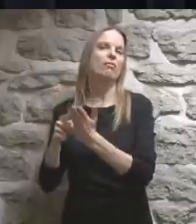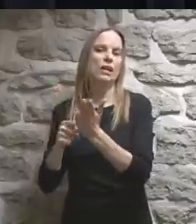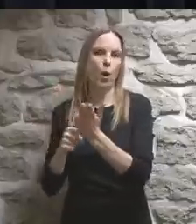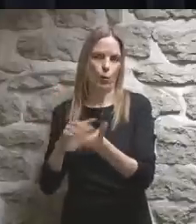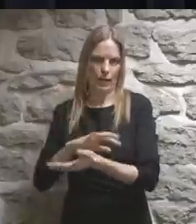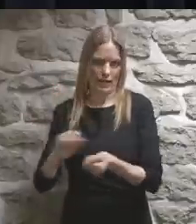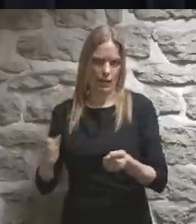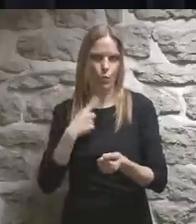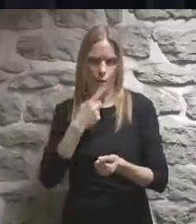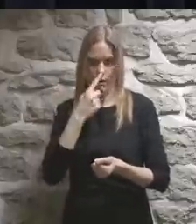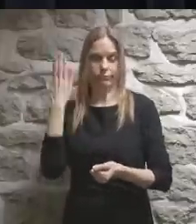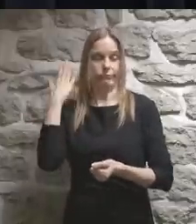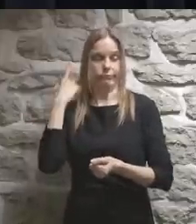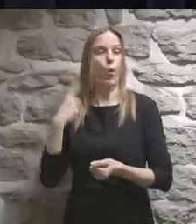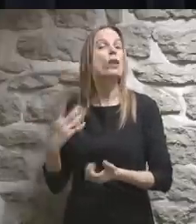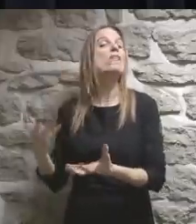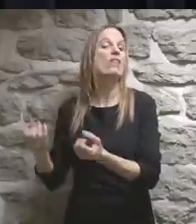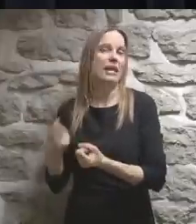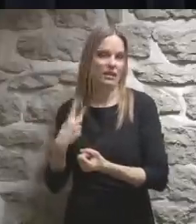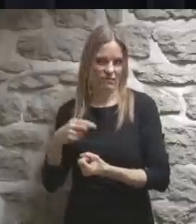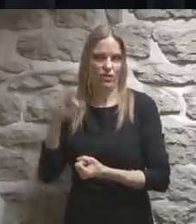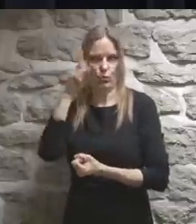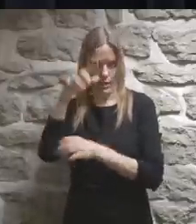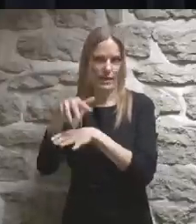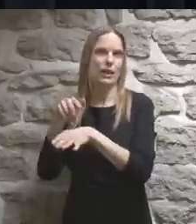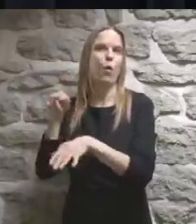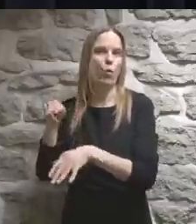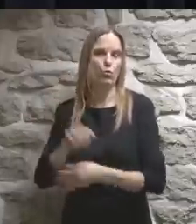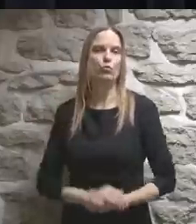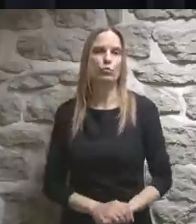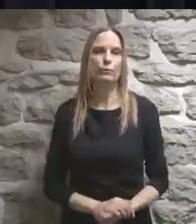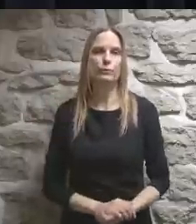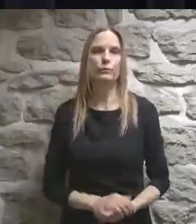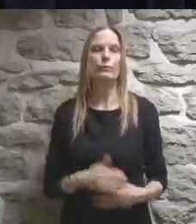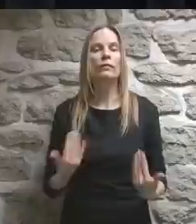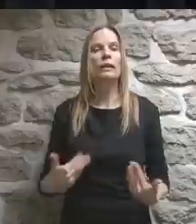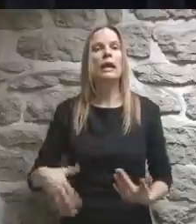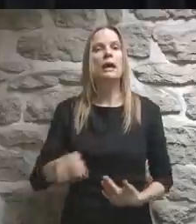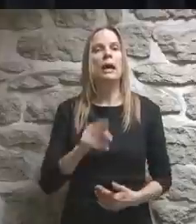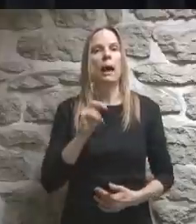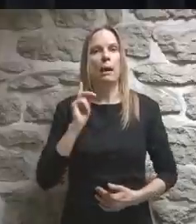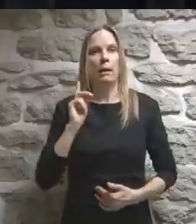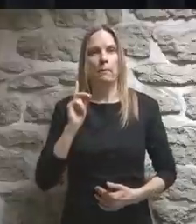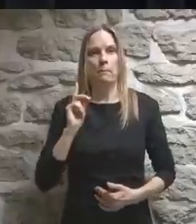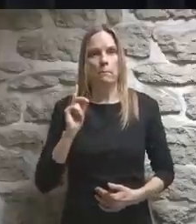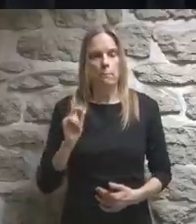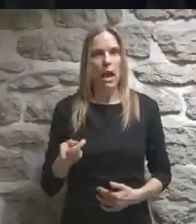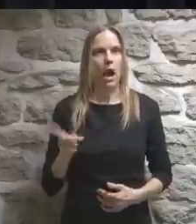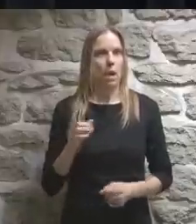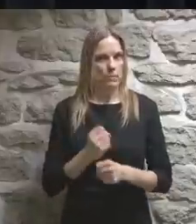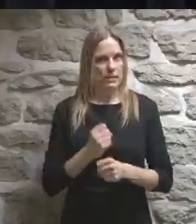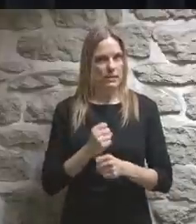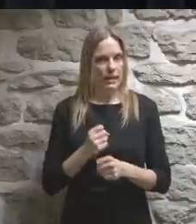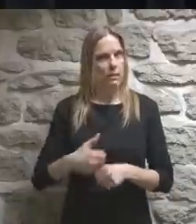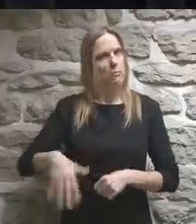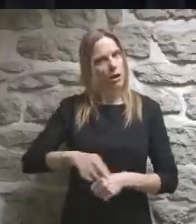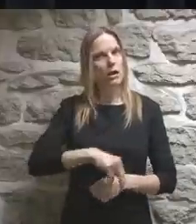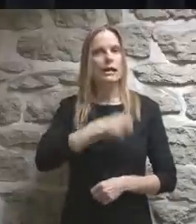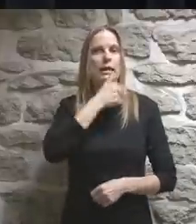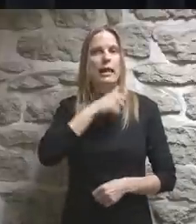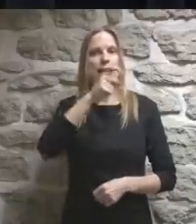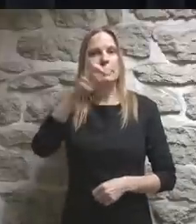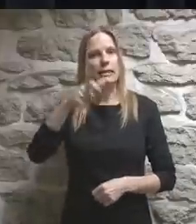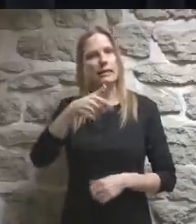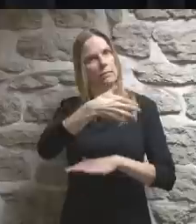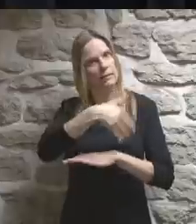vastu võeti Riigikogu poolt. Me peame seisma kõikide Eesti inimeste eest